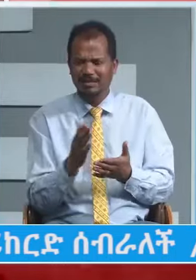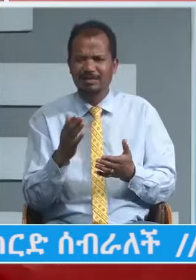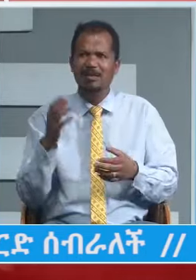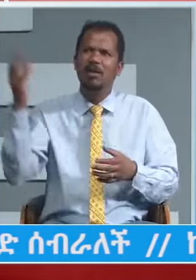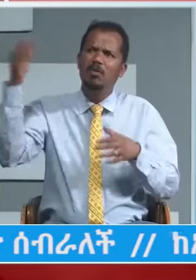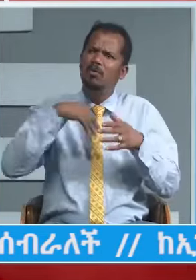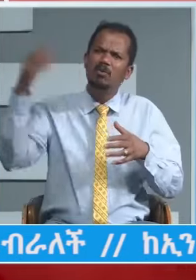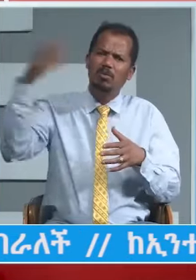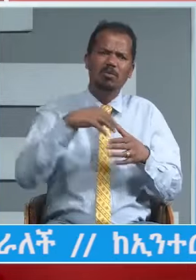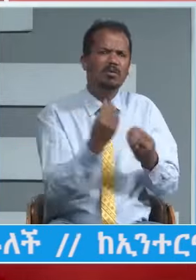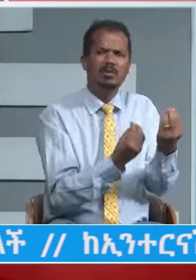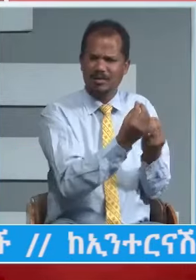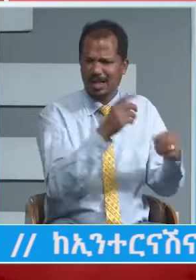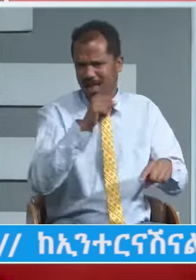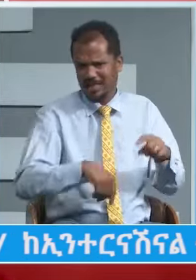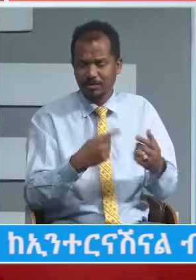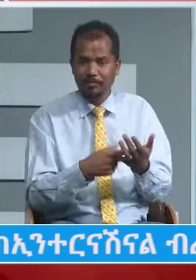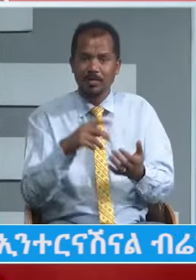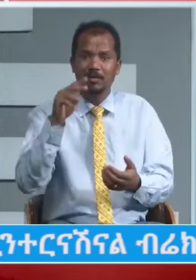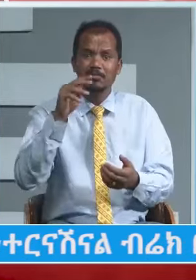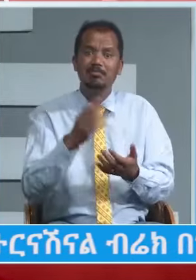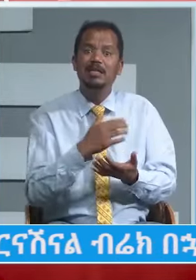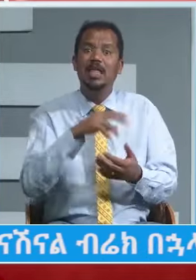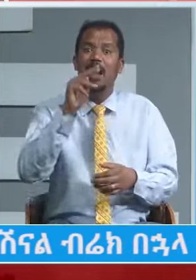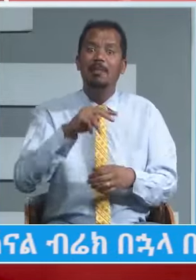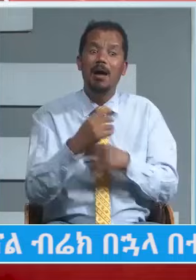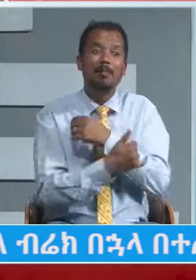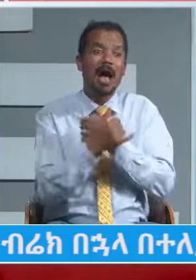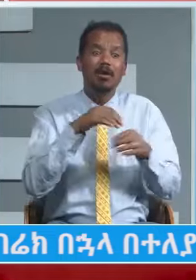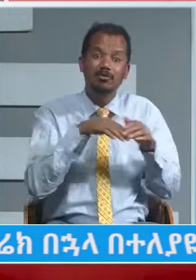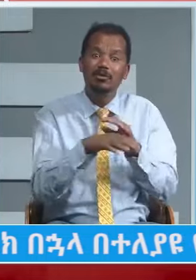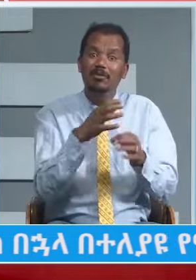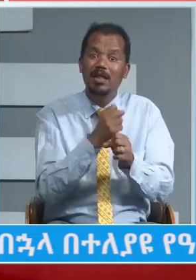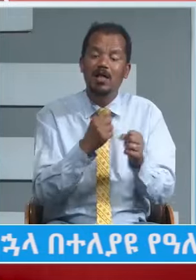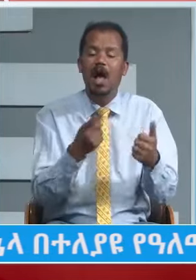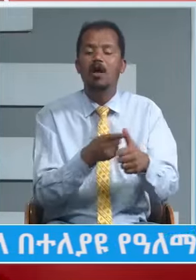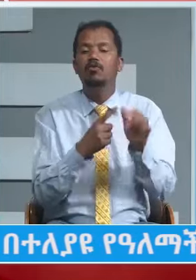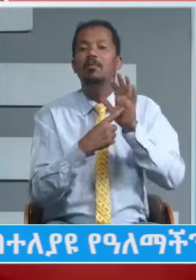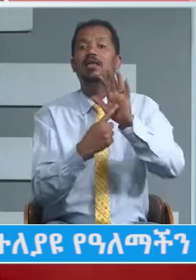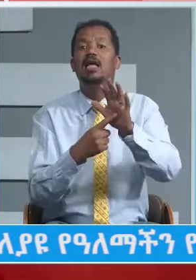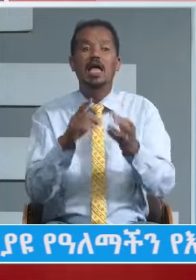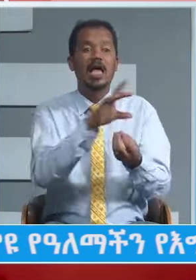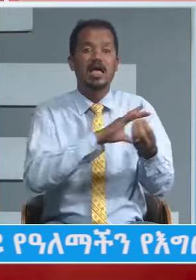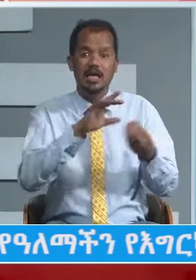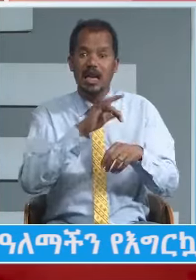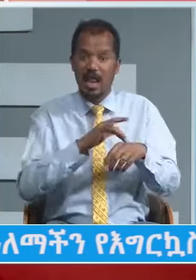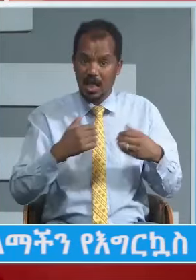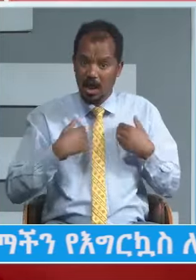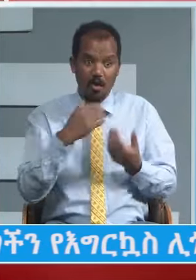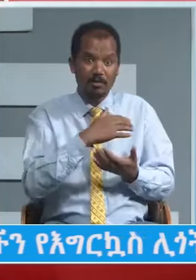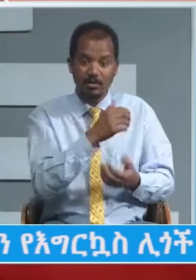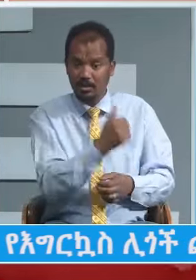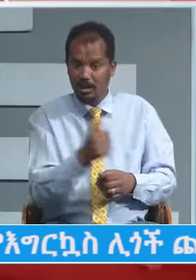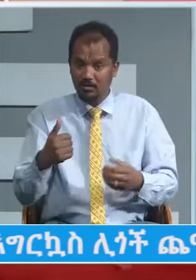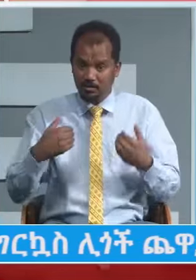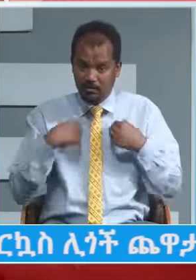ለመቅረፍ ኢምፖርት ብቻ አድርገን ሰርቫይቭ ልናደርግ አንችልም። ስለዚህ ምርታማነትን ማሳደግ በሀገር ደረጃ የተያዘው ግብ አንዱ ማሳያም የሆነው ክልል ላይ ያሉ